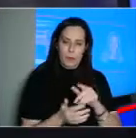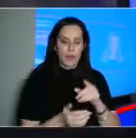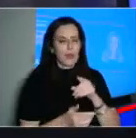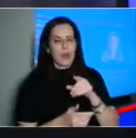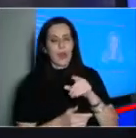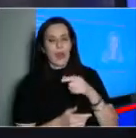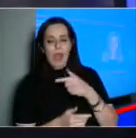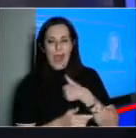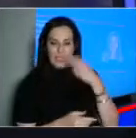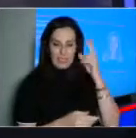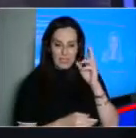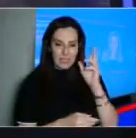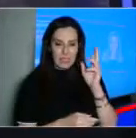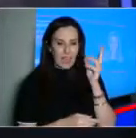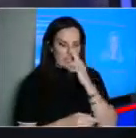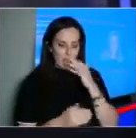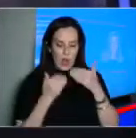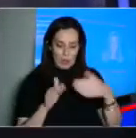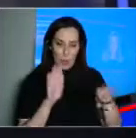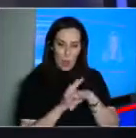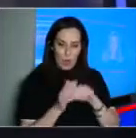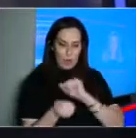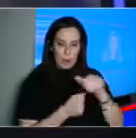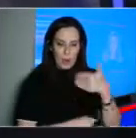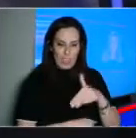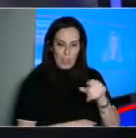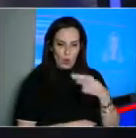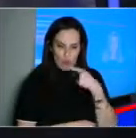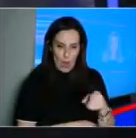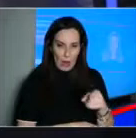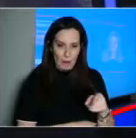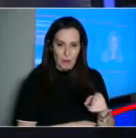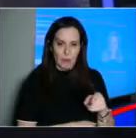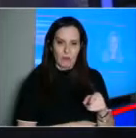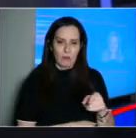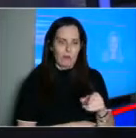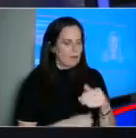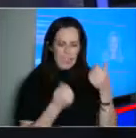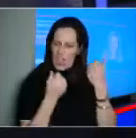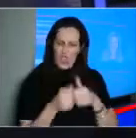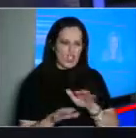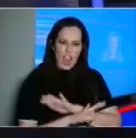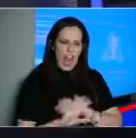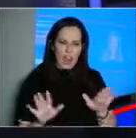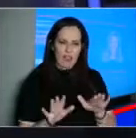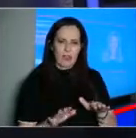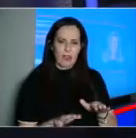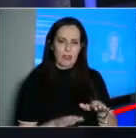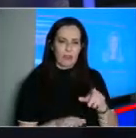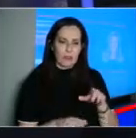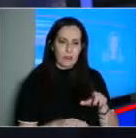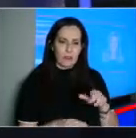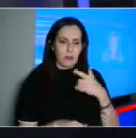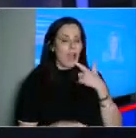הזה. הניסיון לקדם את החוק למיגור הזנות שדיברה עליו אור, נכשל כישלון חרוץ במדינת ישראל. זה מה